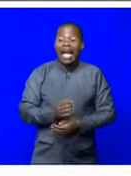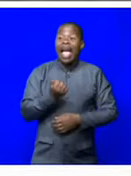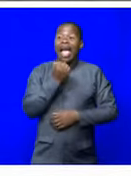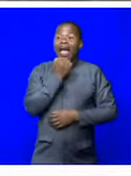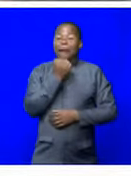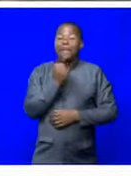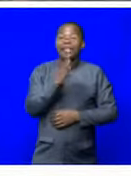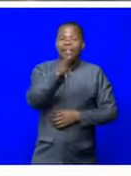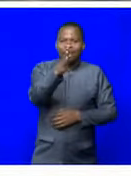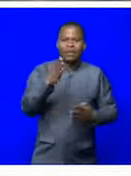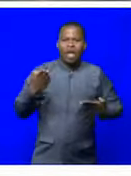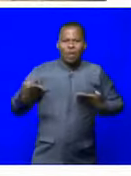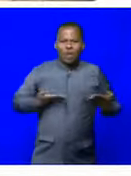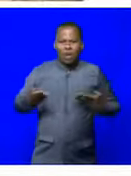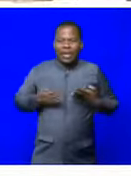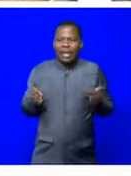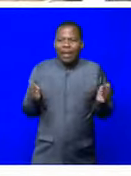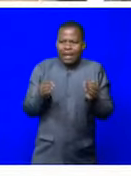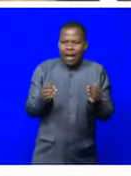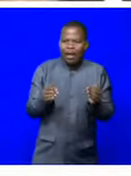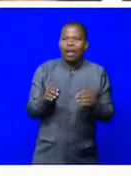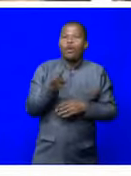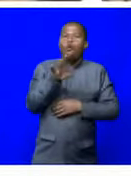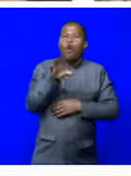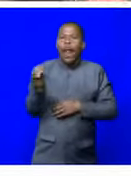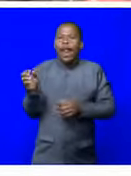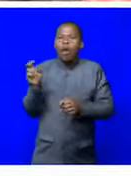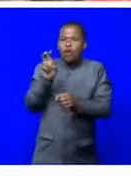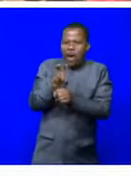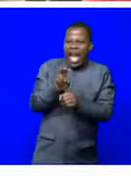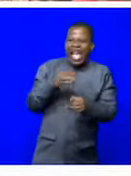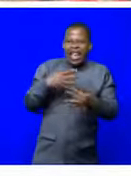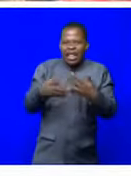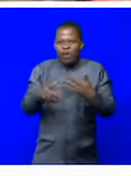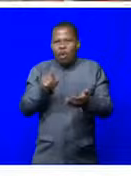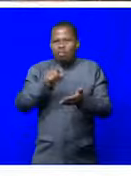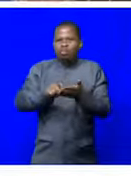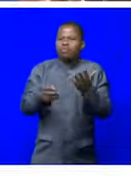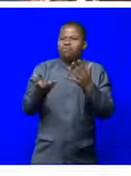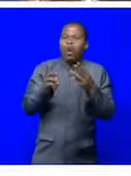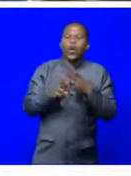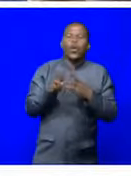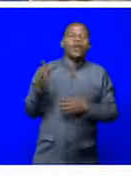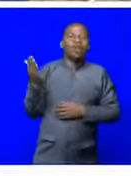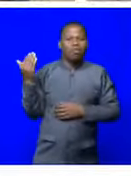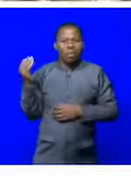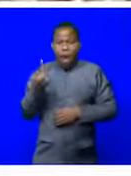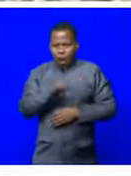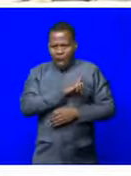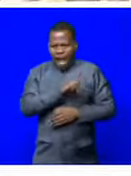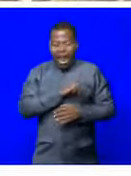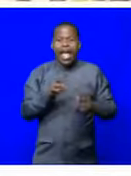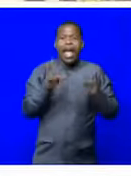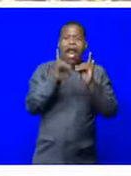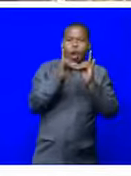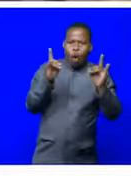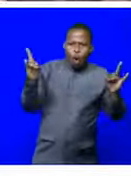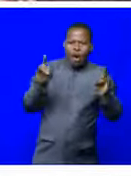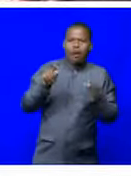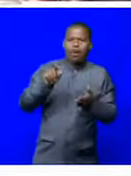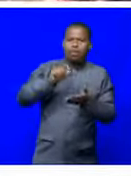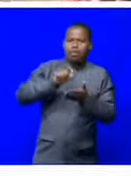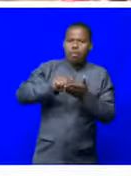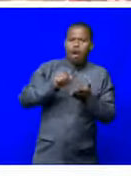Bosomabhizinisi labancane labengako emakhulwini lamane balahlekelwe impahla yabo evikini leliphelile ngesikhathi kusha endzaweni